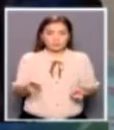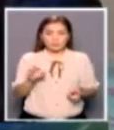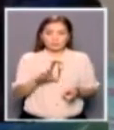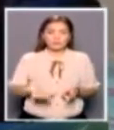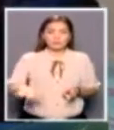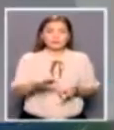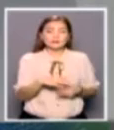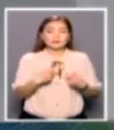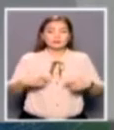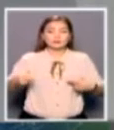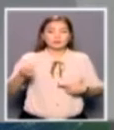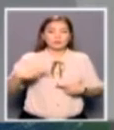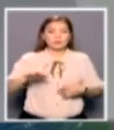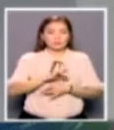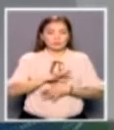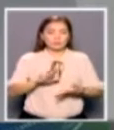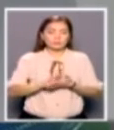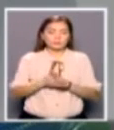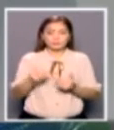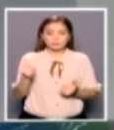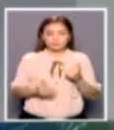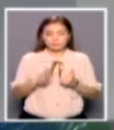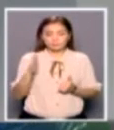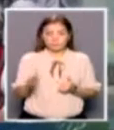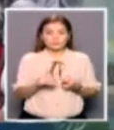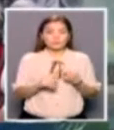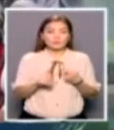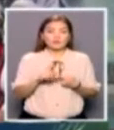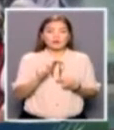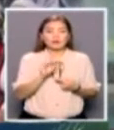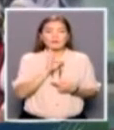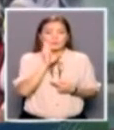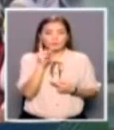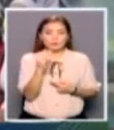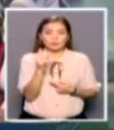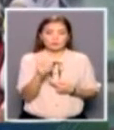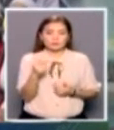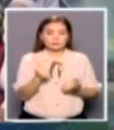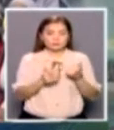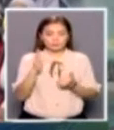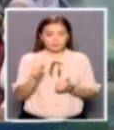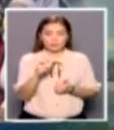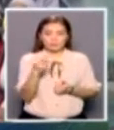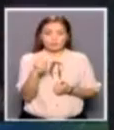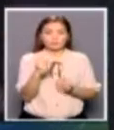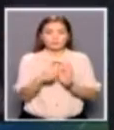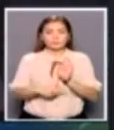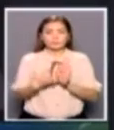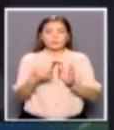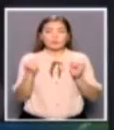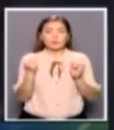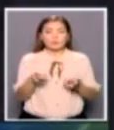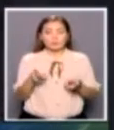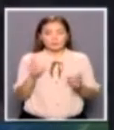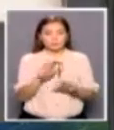облыс бойынша бірнеше рухани шаралар ұйымдастырылған. Солардың бірі азан мен Құран оқу жарысы. Ұлы Абайдың 175 жылдығына